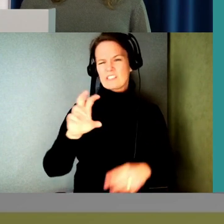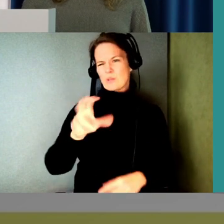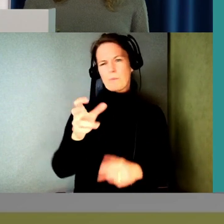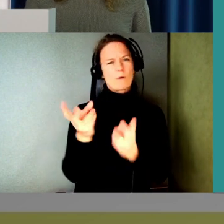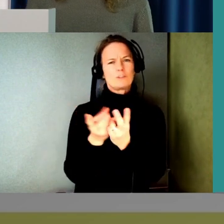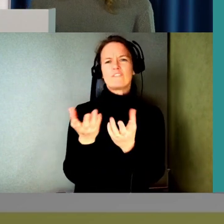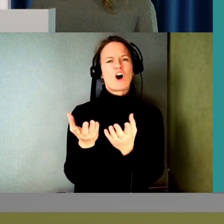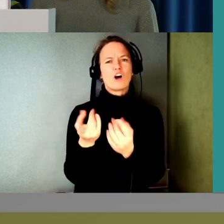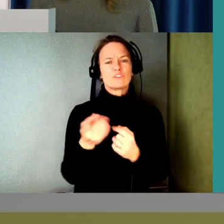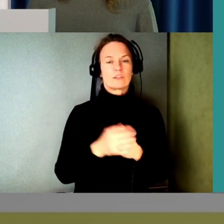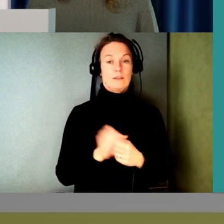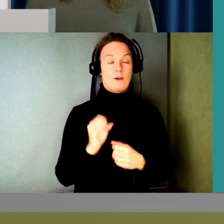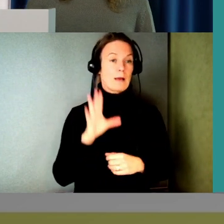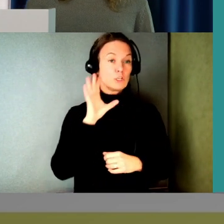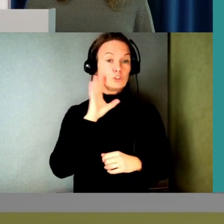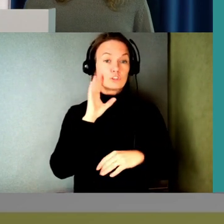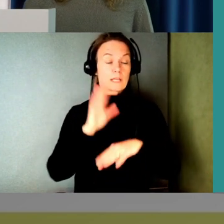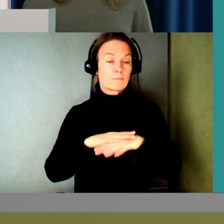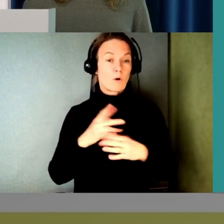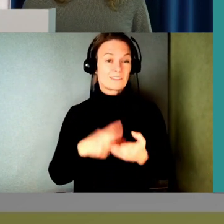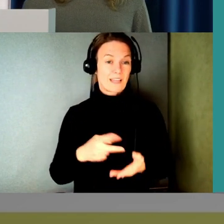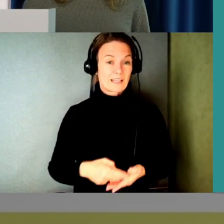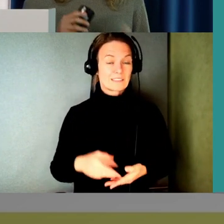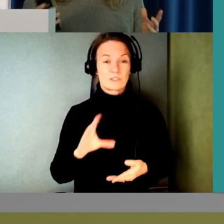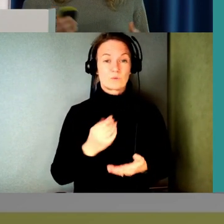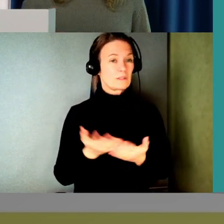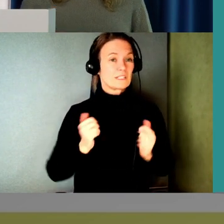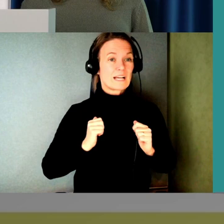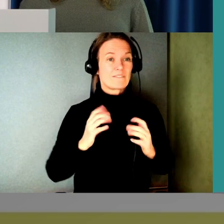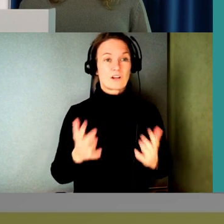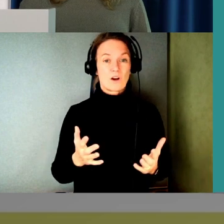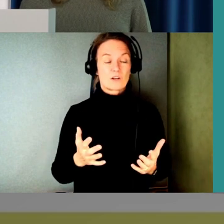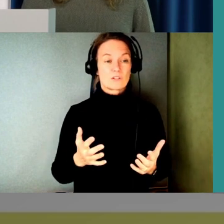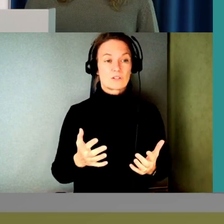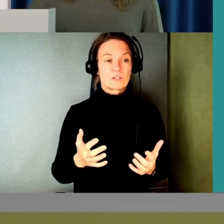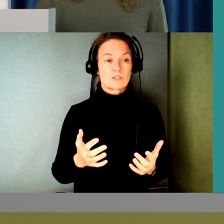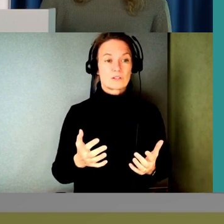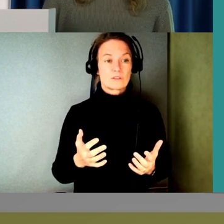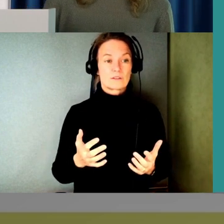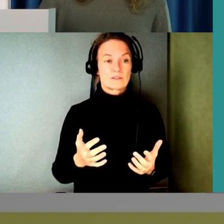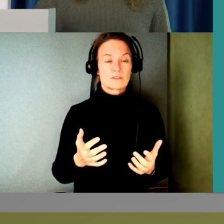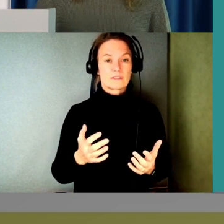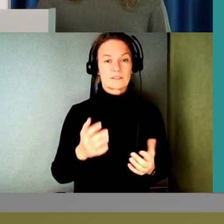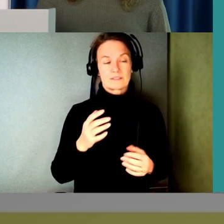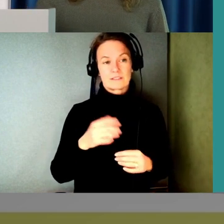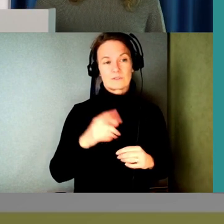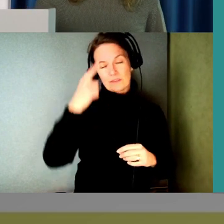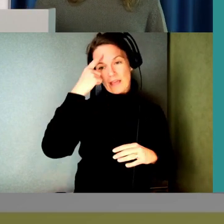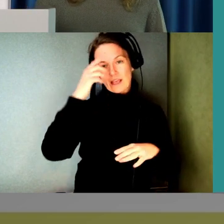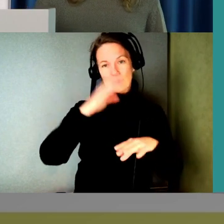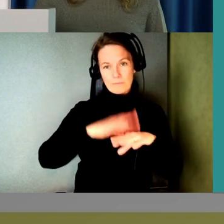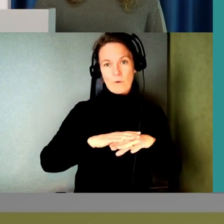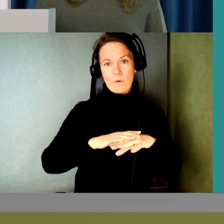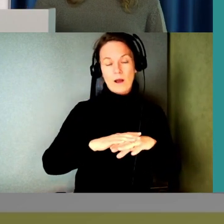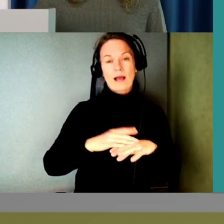betyder och om man lyssnar på texten också så är det inte helt självklart att det framgår alltid så att tänk på att det ska framgå för alla